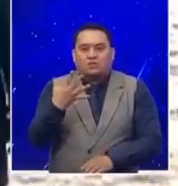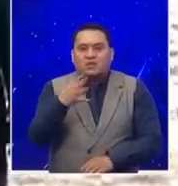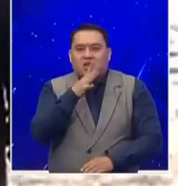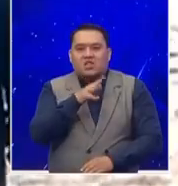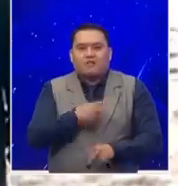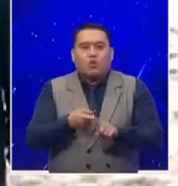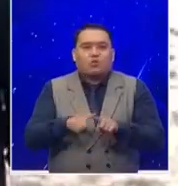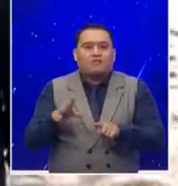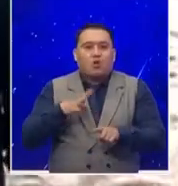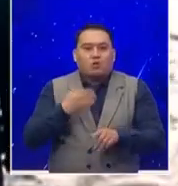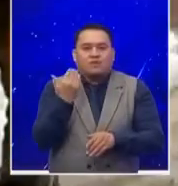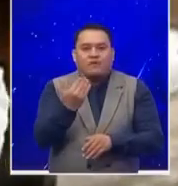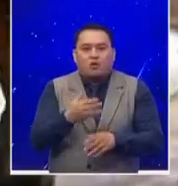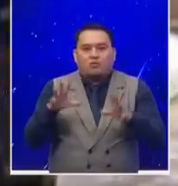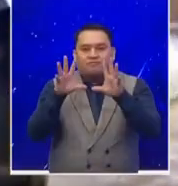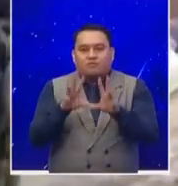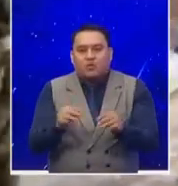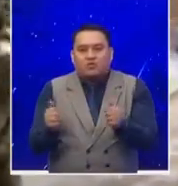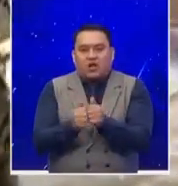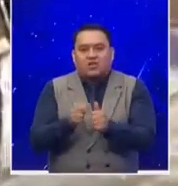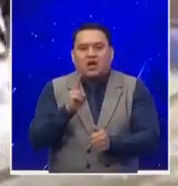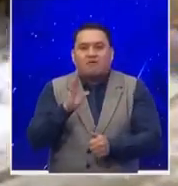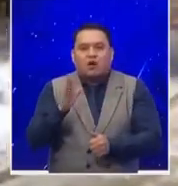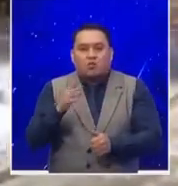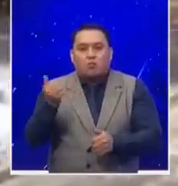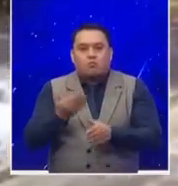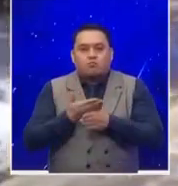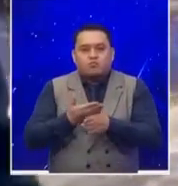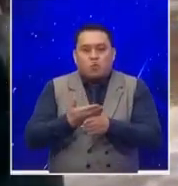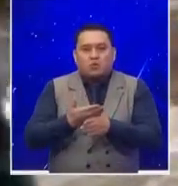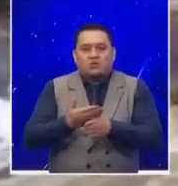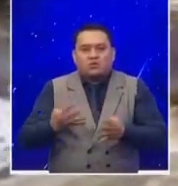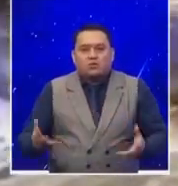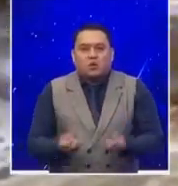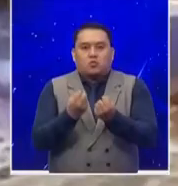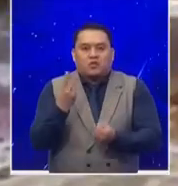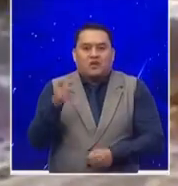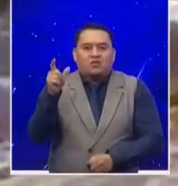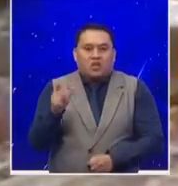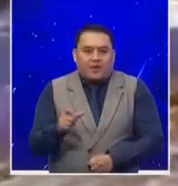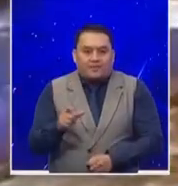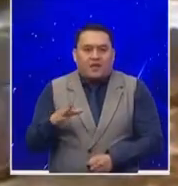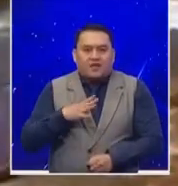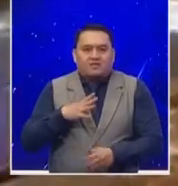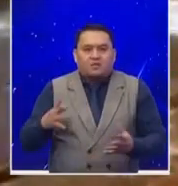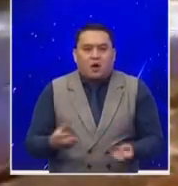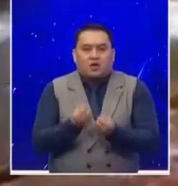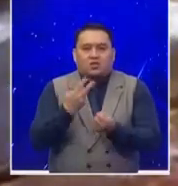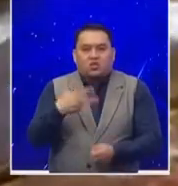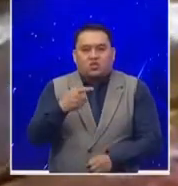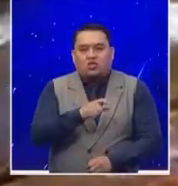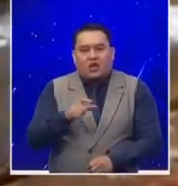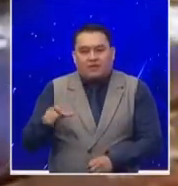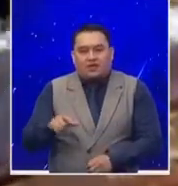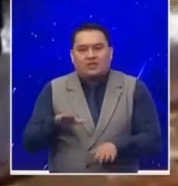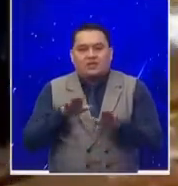газового баллона. В ходе тушения пожара из соседней квартиры с помощью автолестницы спасли двух человек, а также эвакуировали еще 30